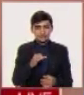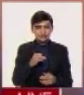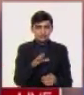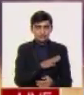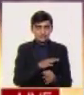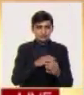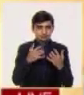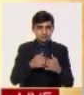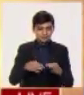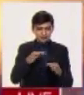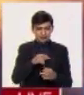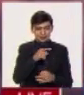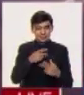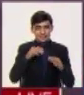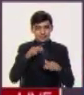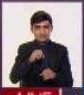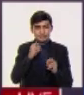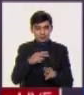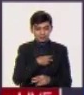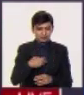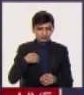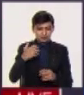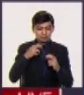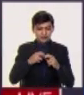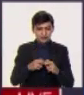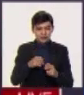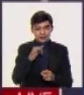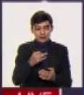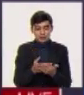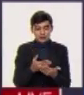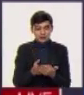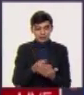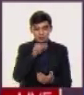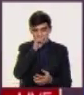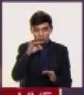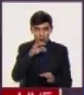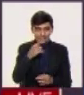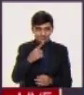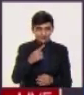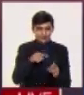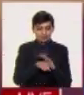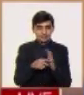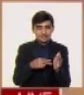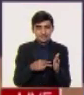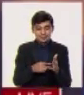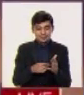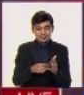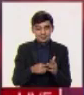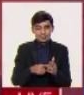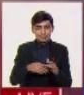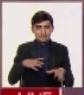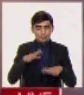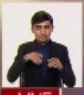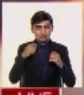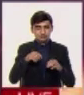берутся статистические данные комитета статистики. Например, птица поголовья, цена, средняя рыночная